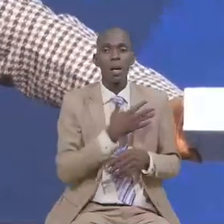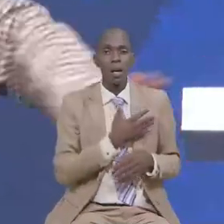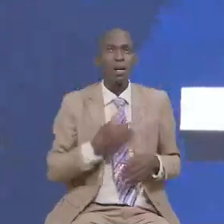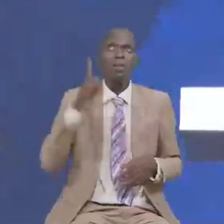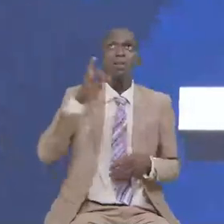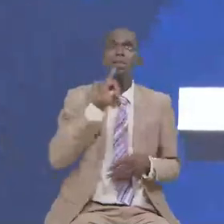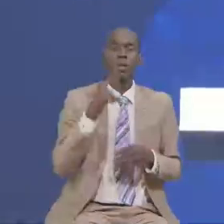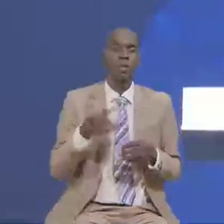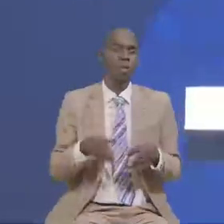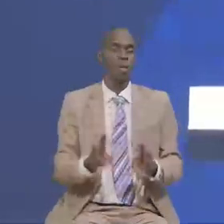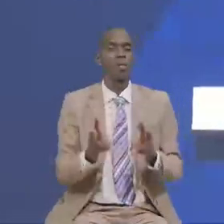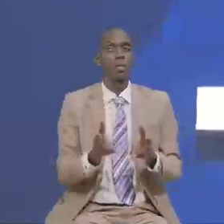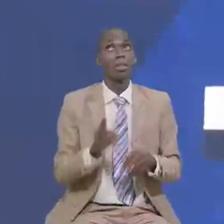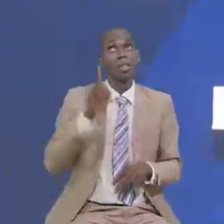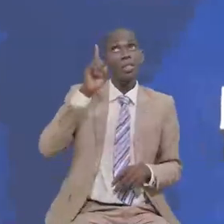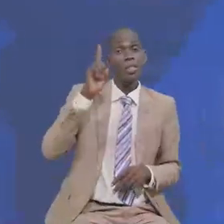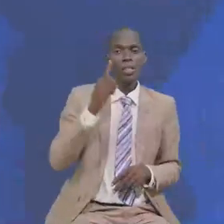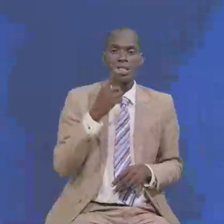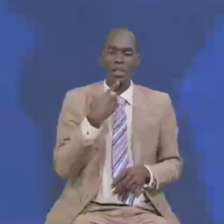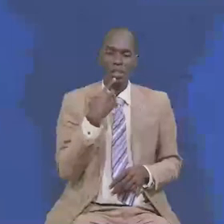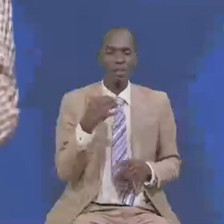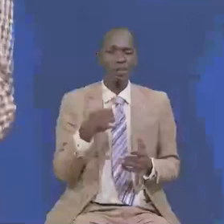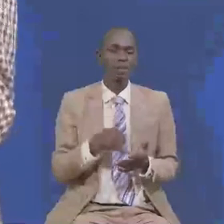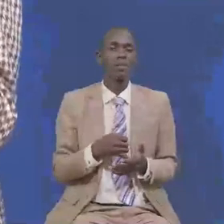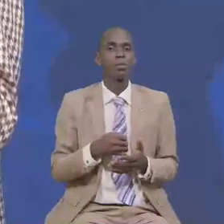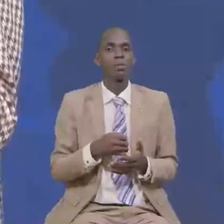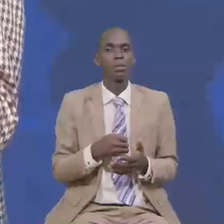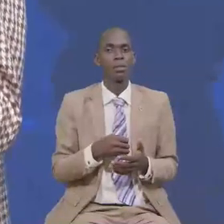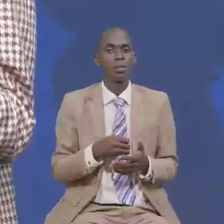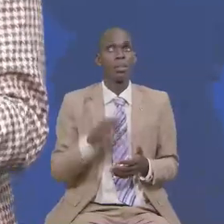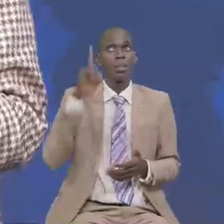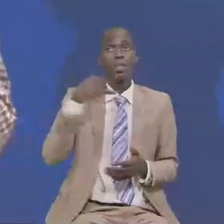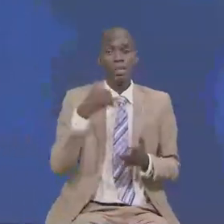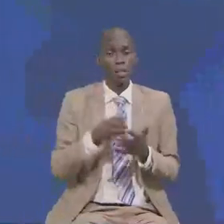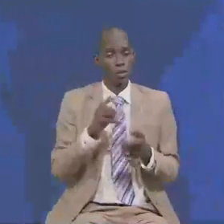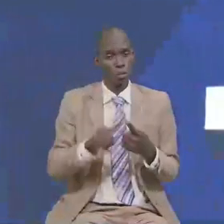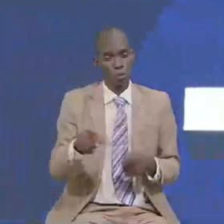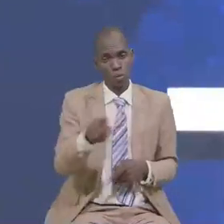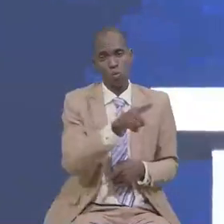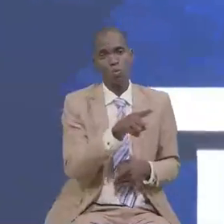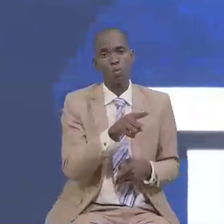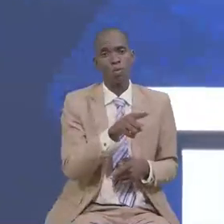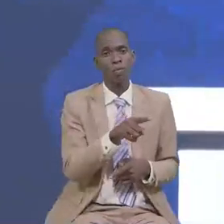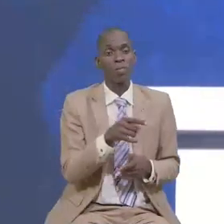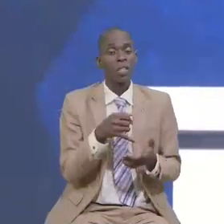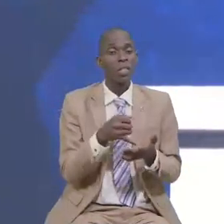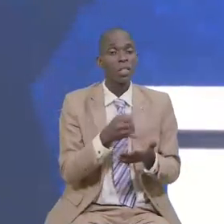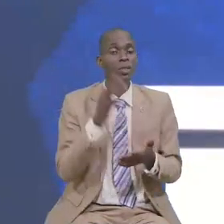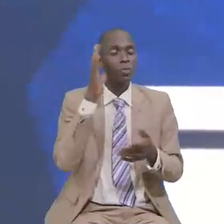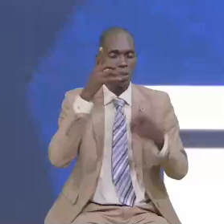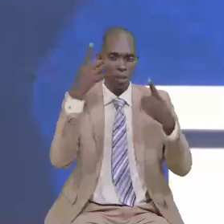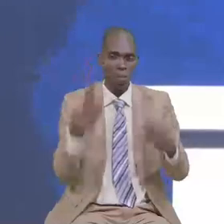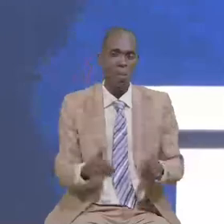la vie et le chemin. Il a ainsi parlé. Il te l'a dit. Et cela